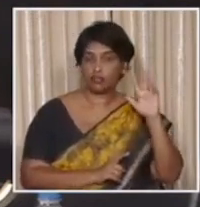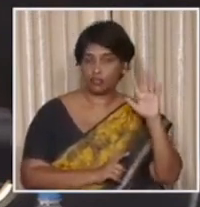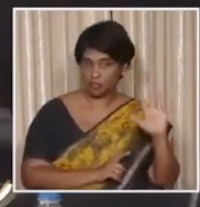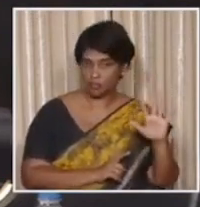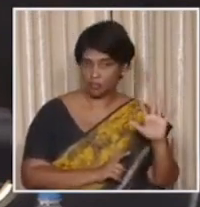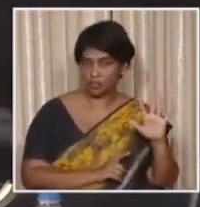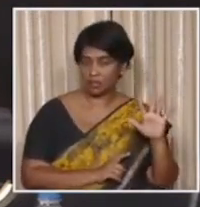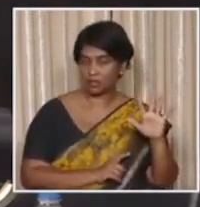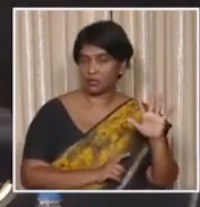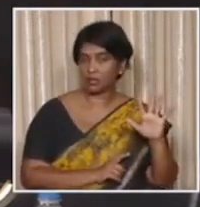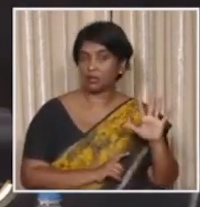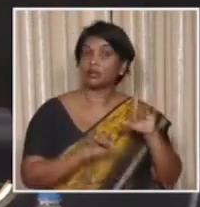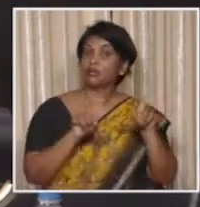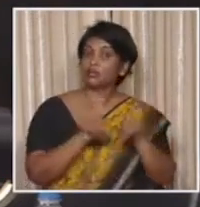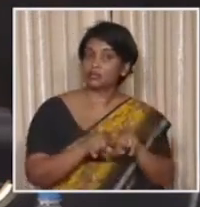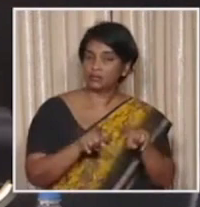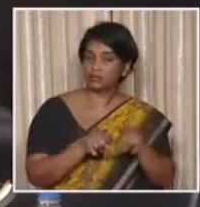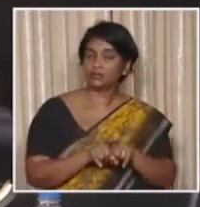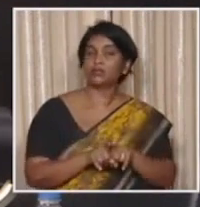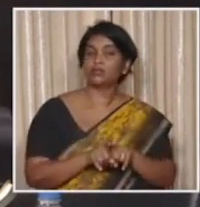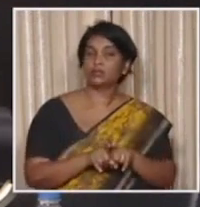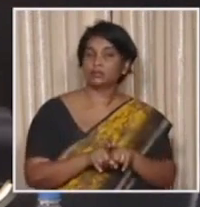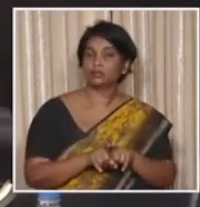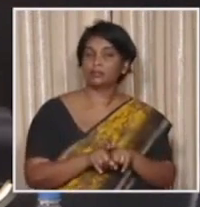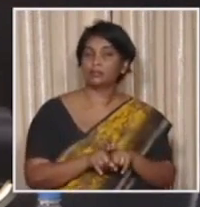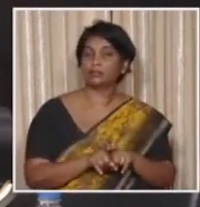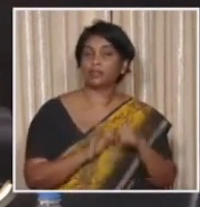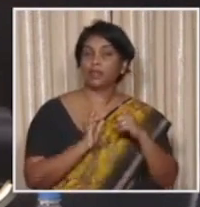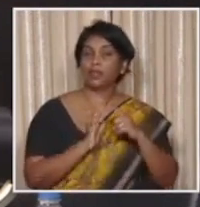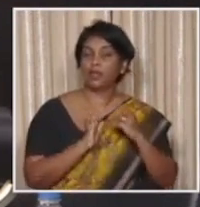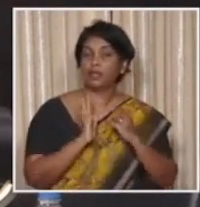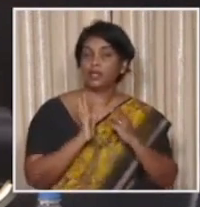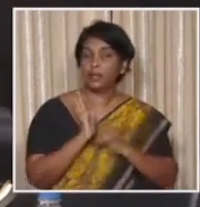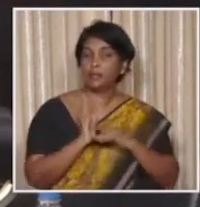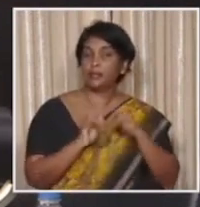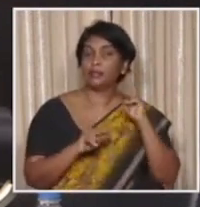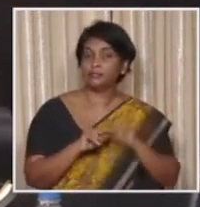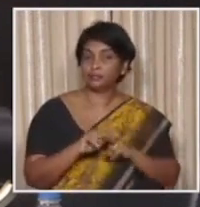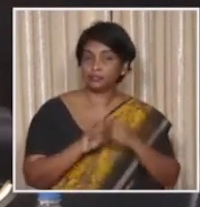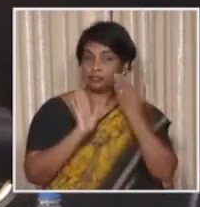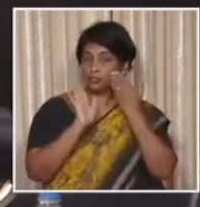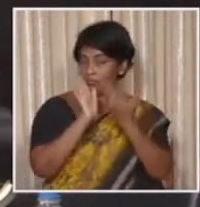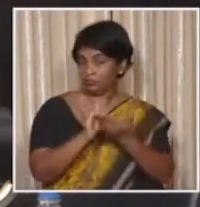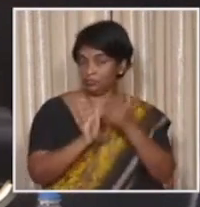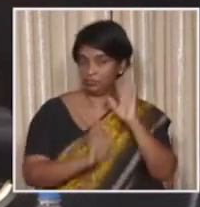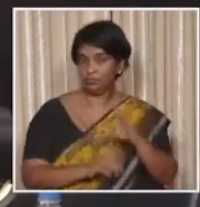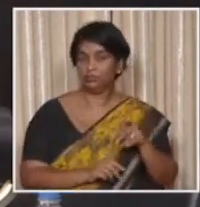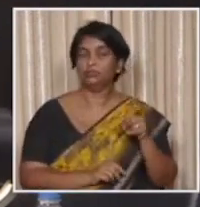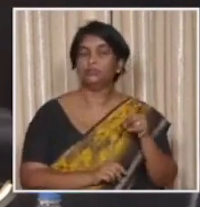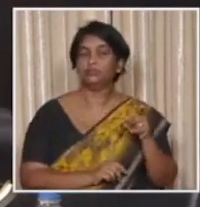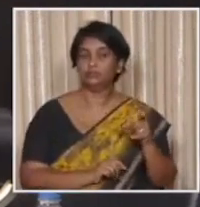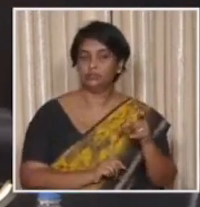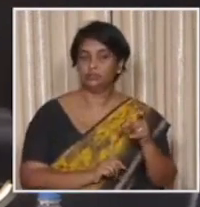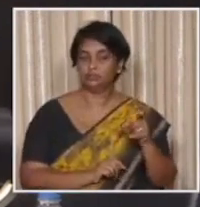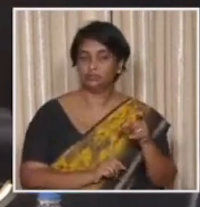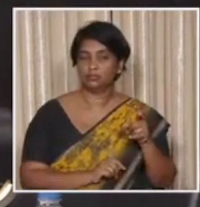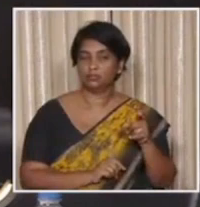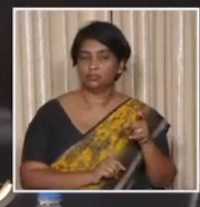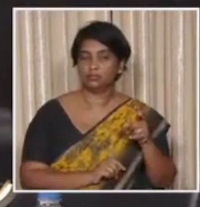1385යි. එහෙම වුණොත් එහෙම IMF එක ඉදිරිපත් කරලා තියෙන